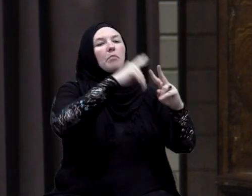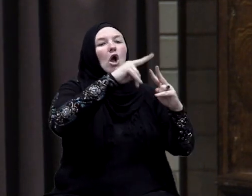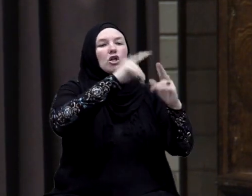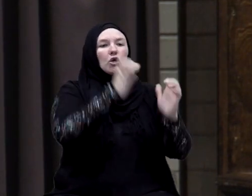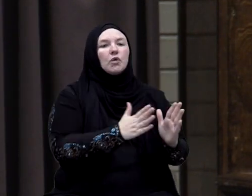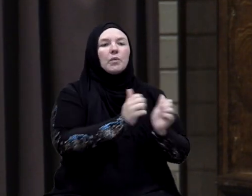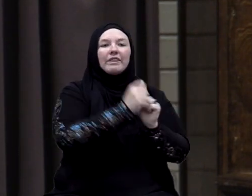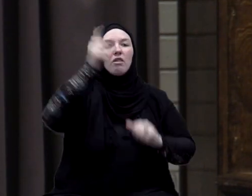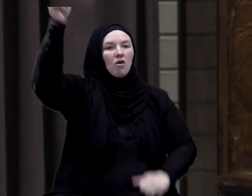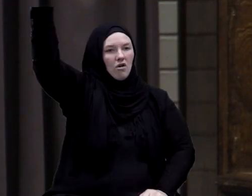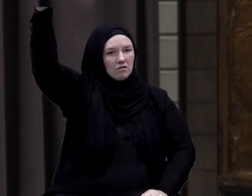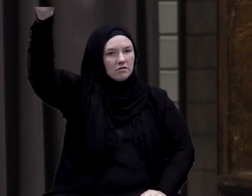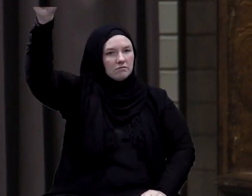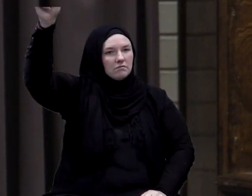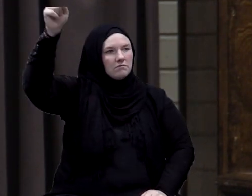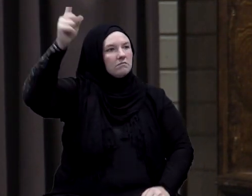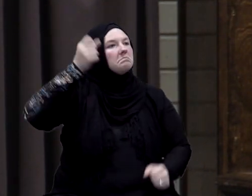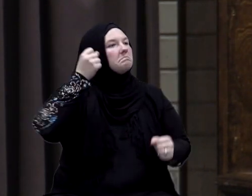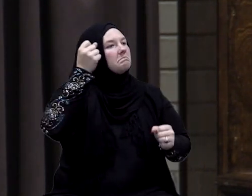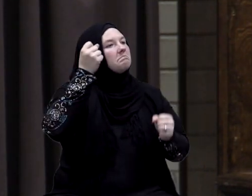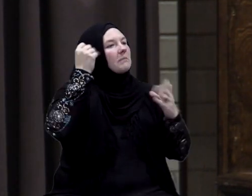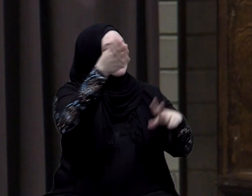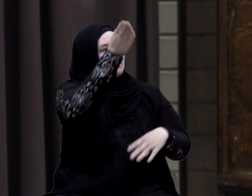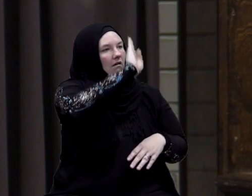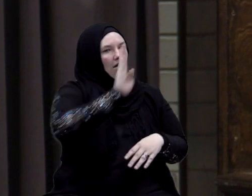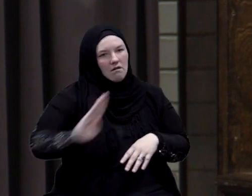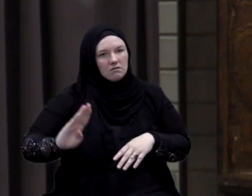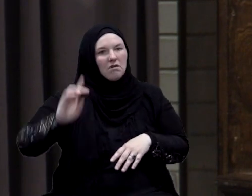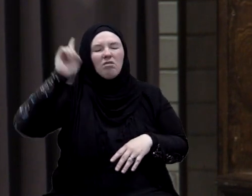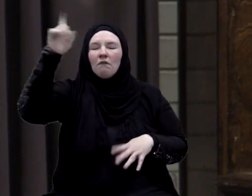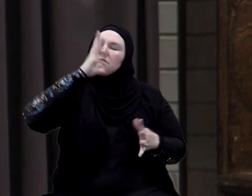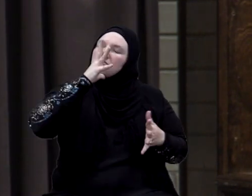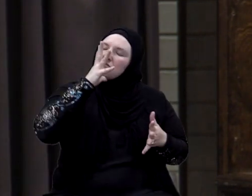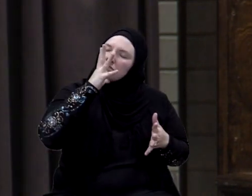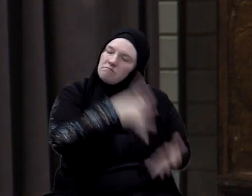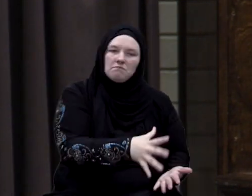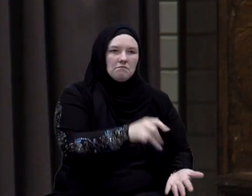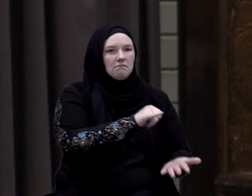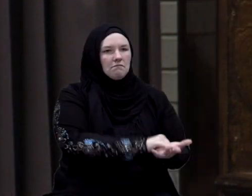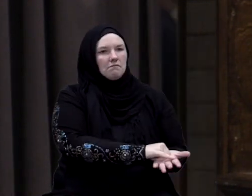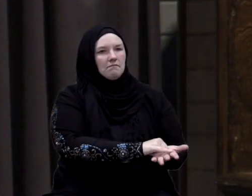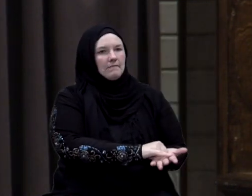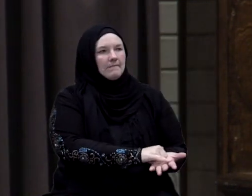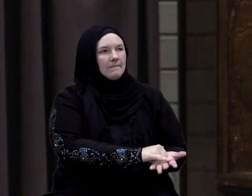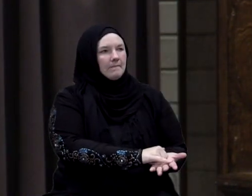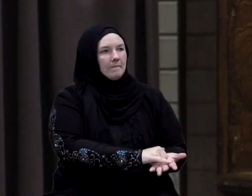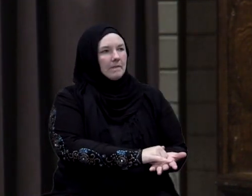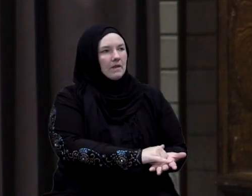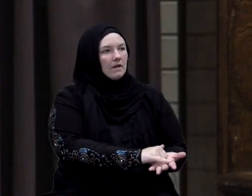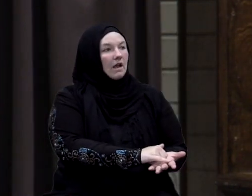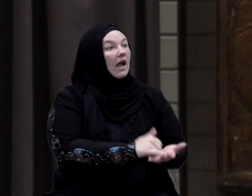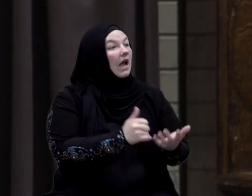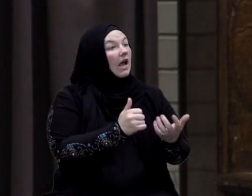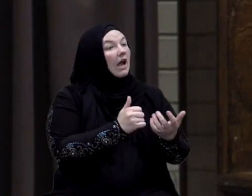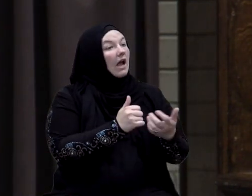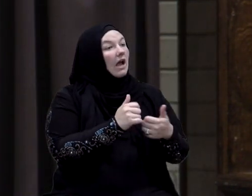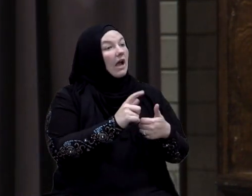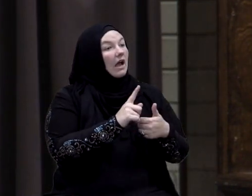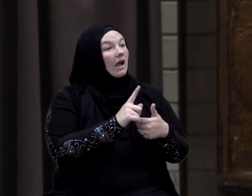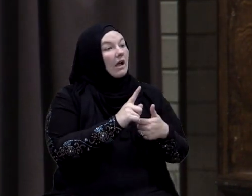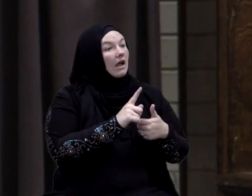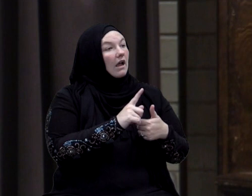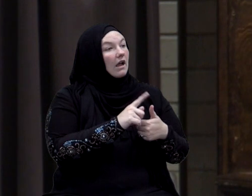إِنَّ اللَّهَ لَا يَغْفِرُ أَن يُشْرَكَ بِهِ وَيَغْفِرُ مَا دُونَ ذَلِكَ. And everything else